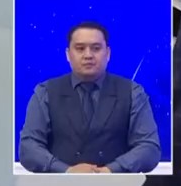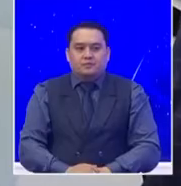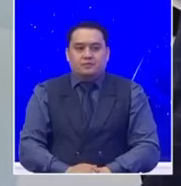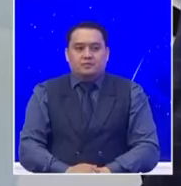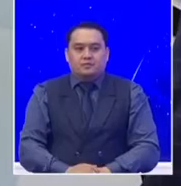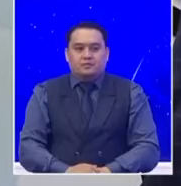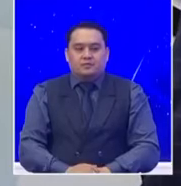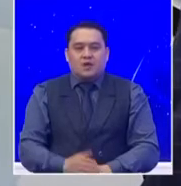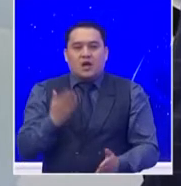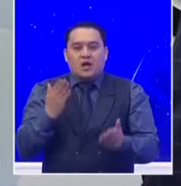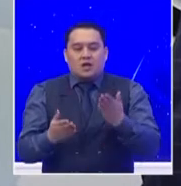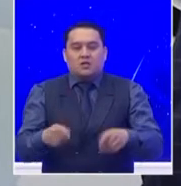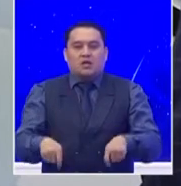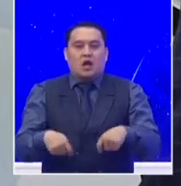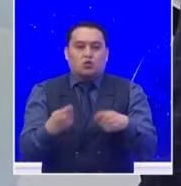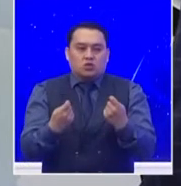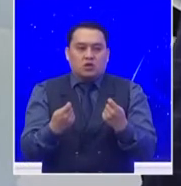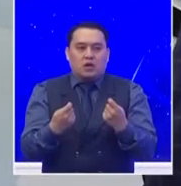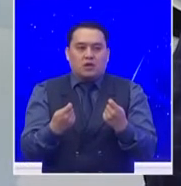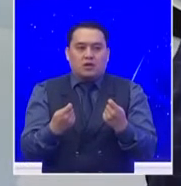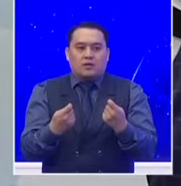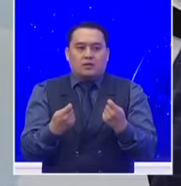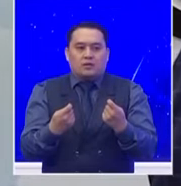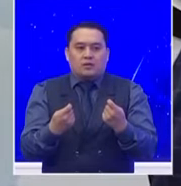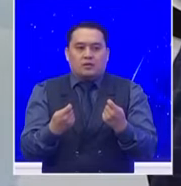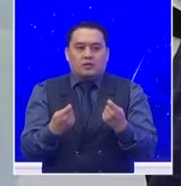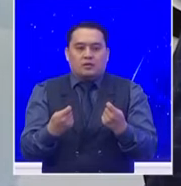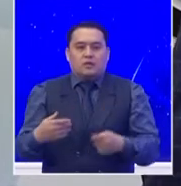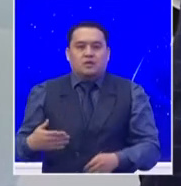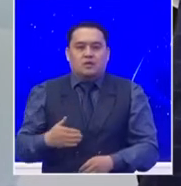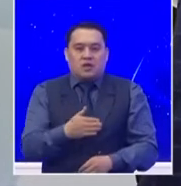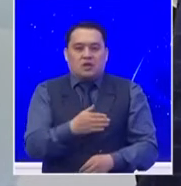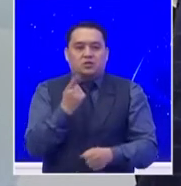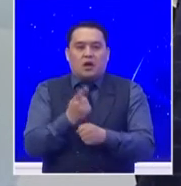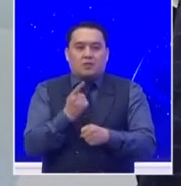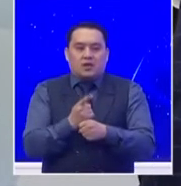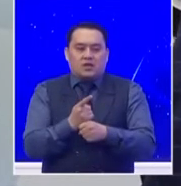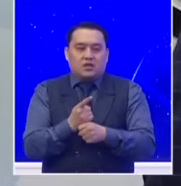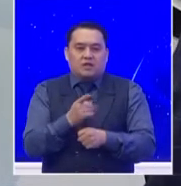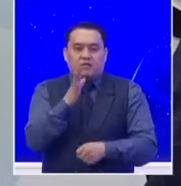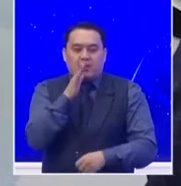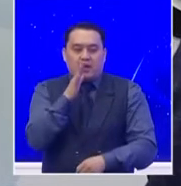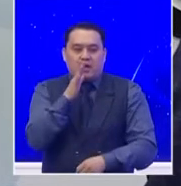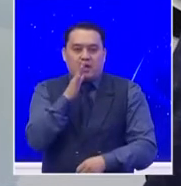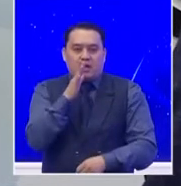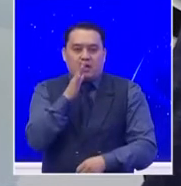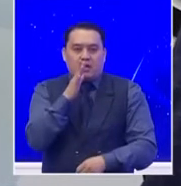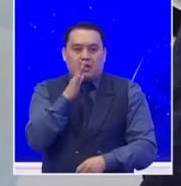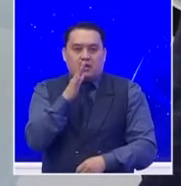Если правонарушение было совершено на нерестилищах, запретный период, запретные сроки,